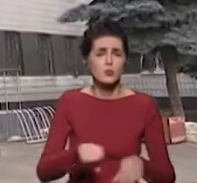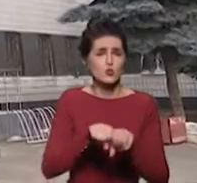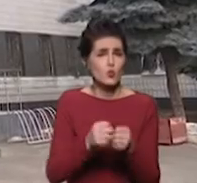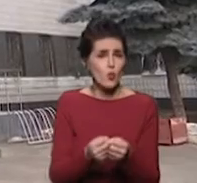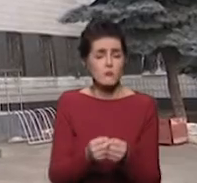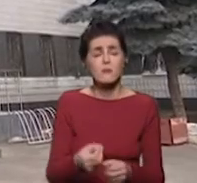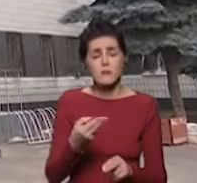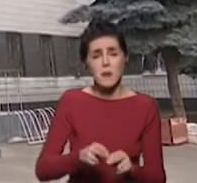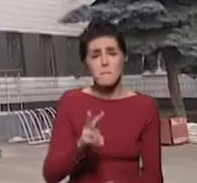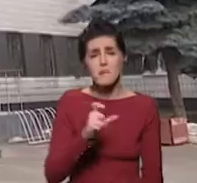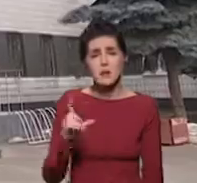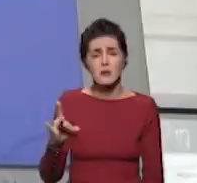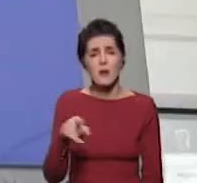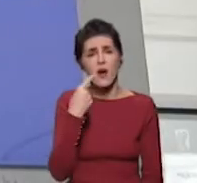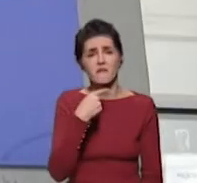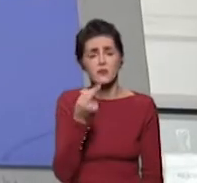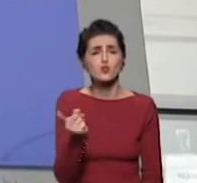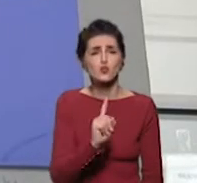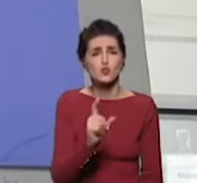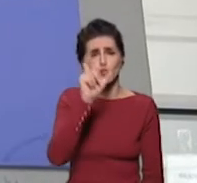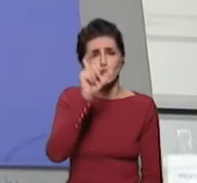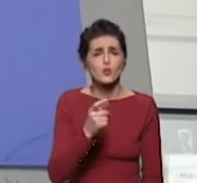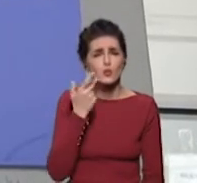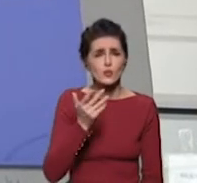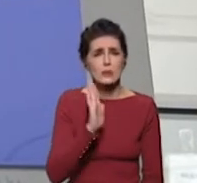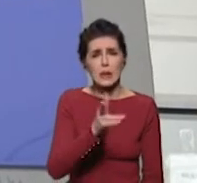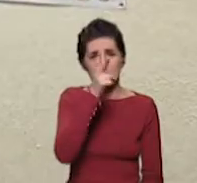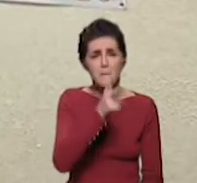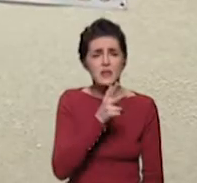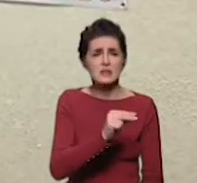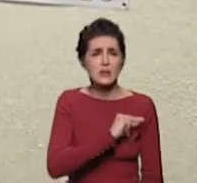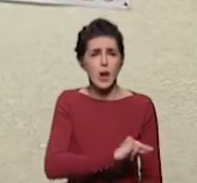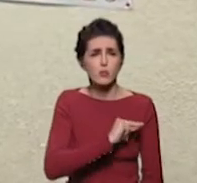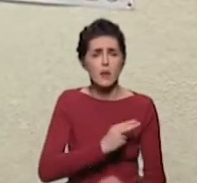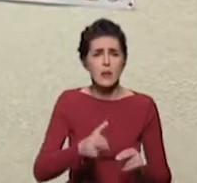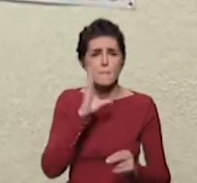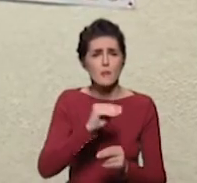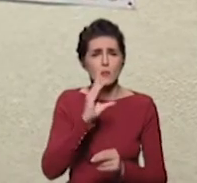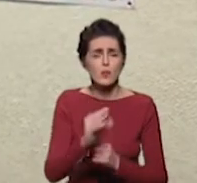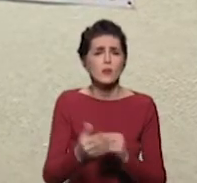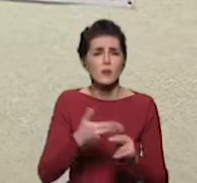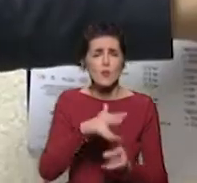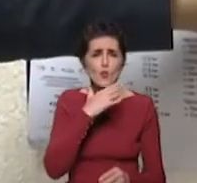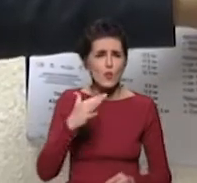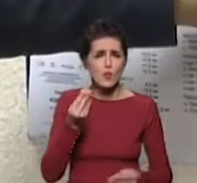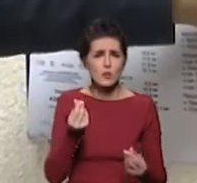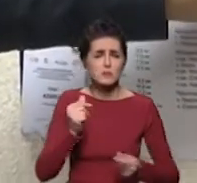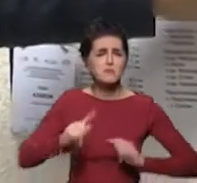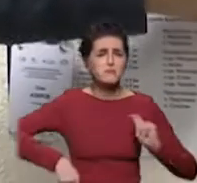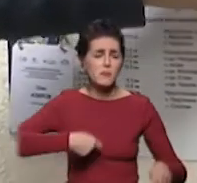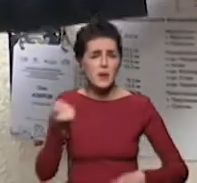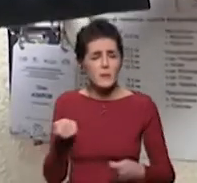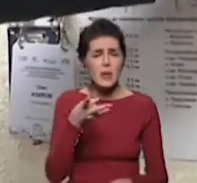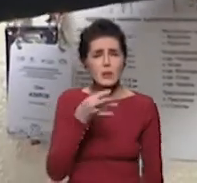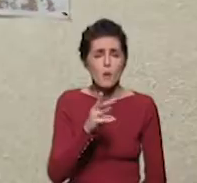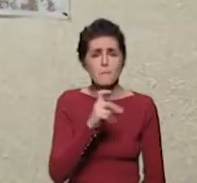У мерії Костянтинівки пояснюють, чоловік 3 місяці працював на цьому маршруті у збиток. Однак, обіцяє міський